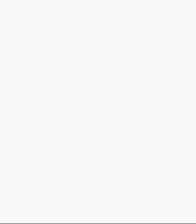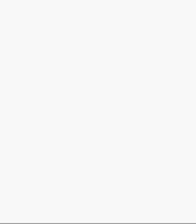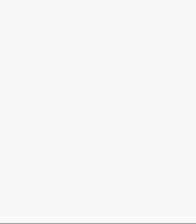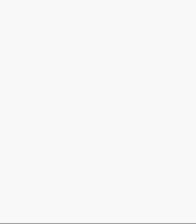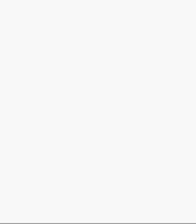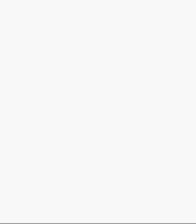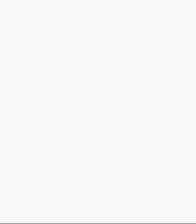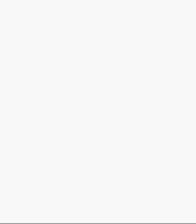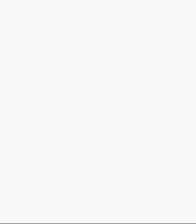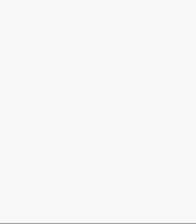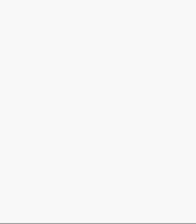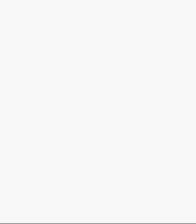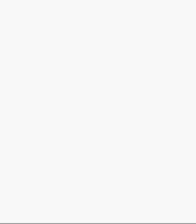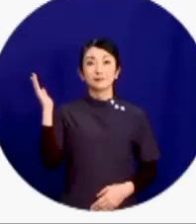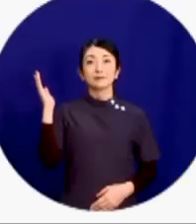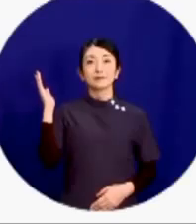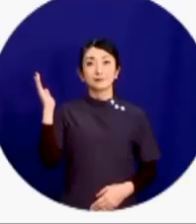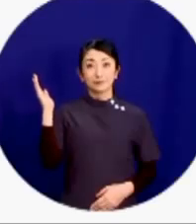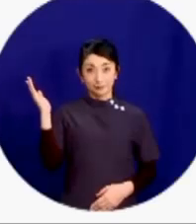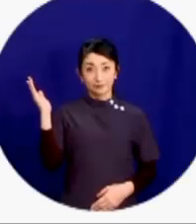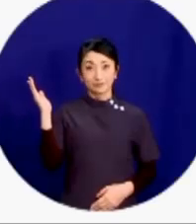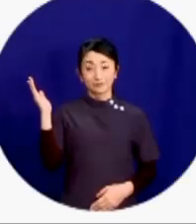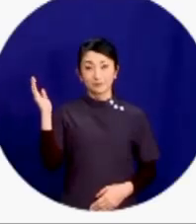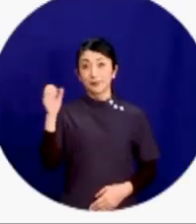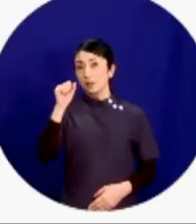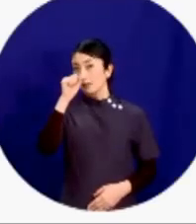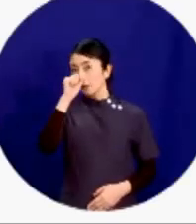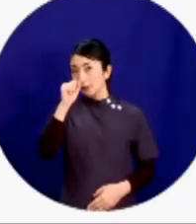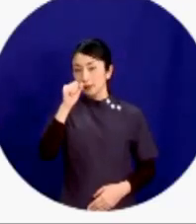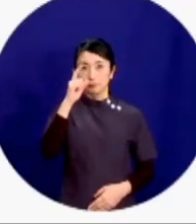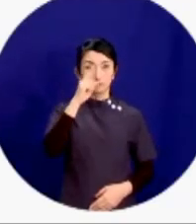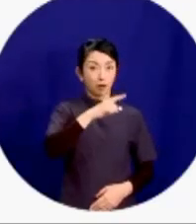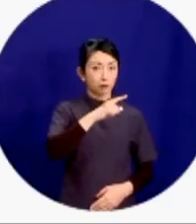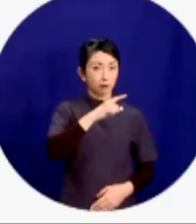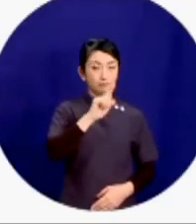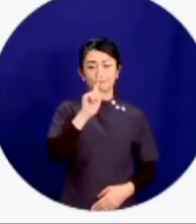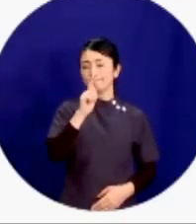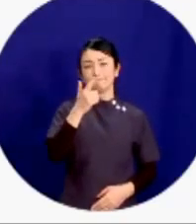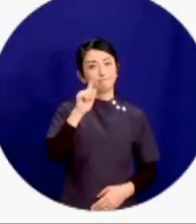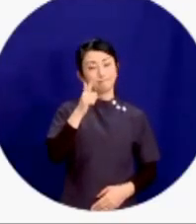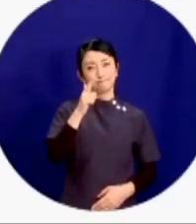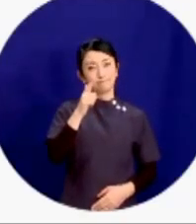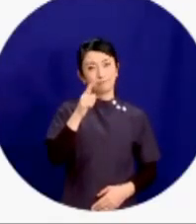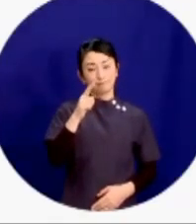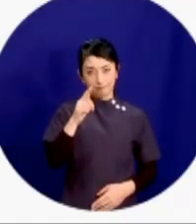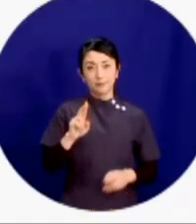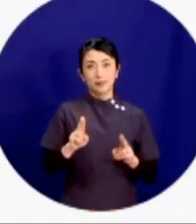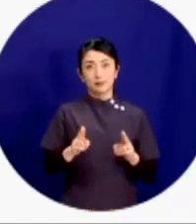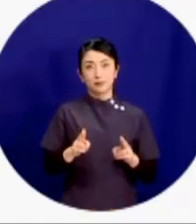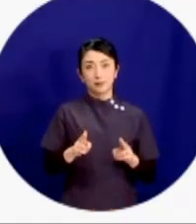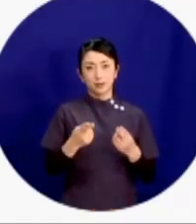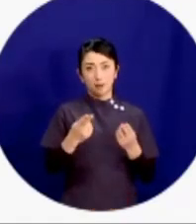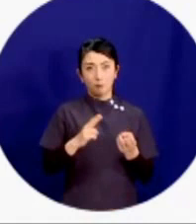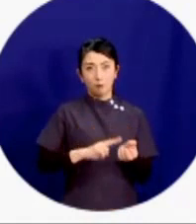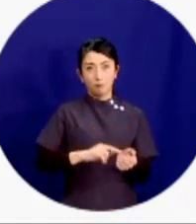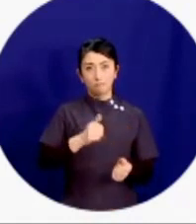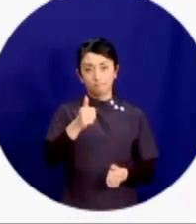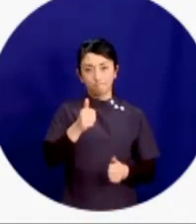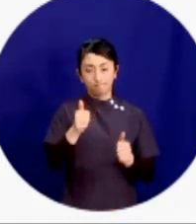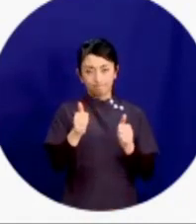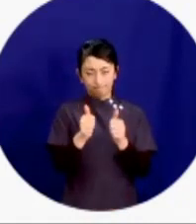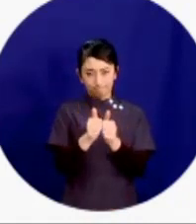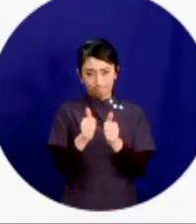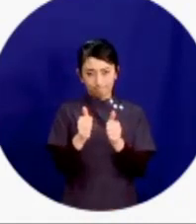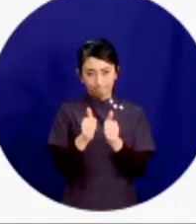適用になっておりますけれども、これはどの治療がいい悪いではなくて、十分に専門医